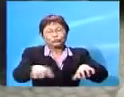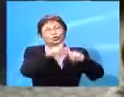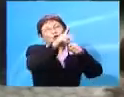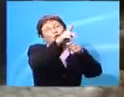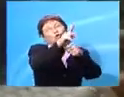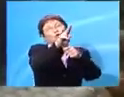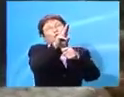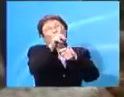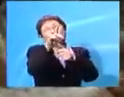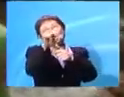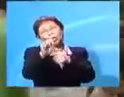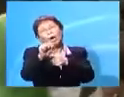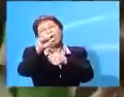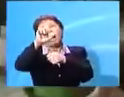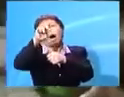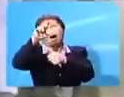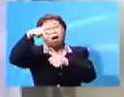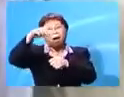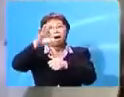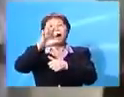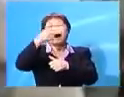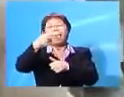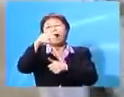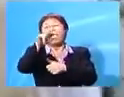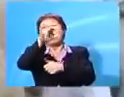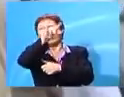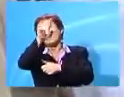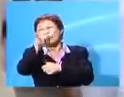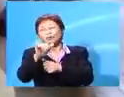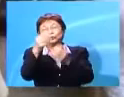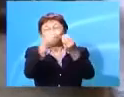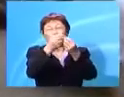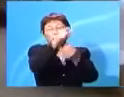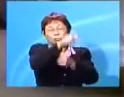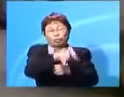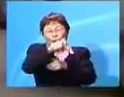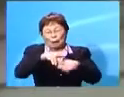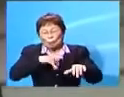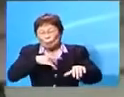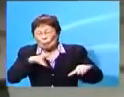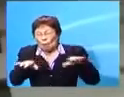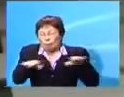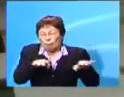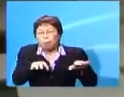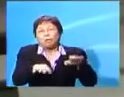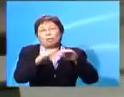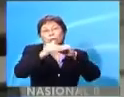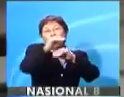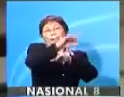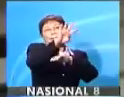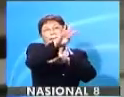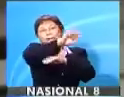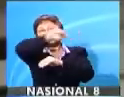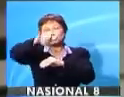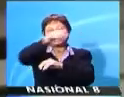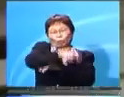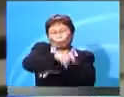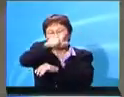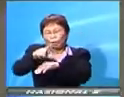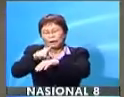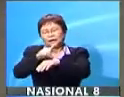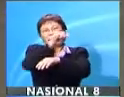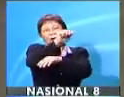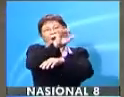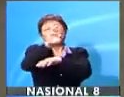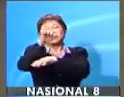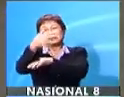Kunduz dan Hafiz Mogul dengan jumlah keseluruhan populasi yang merasai gegaran kuat berjumlah lebih 4 juta orang di